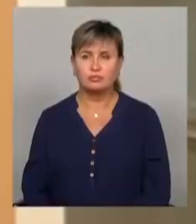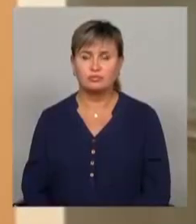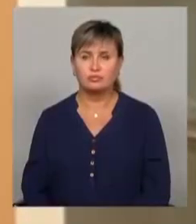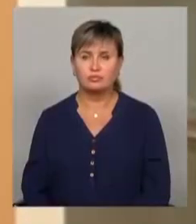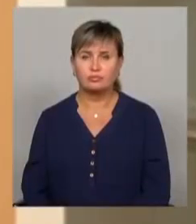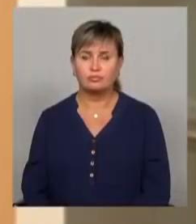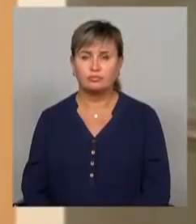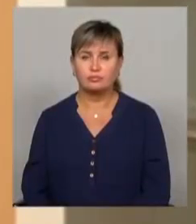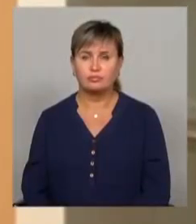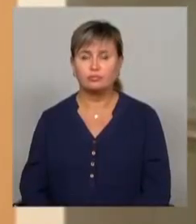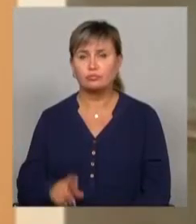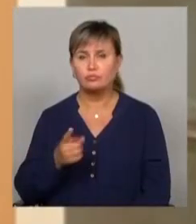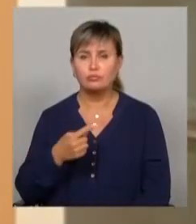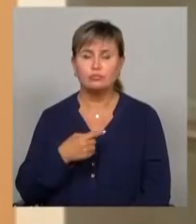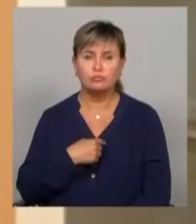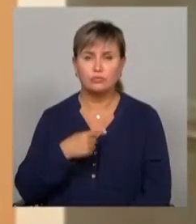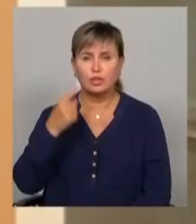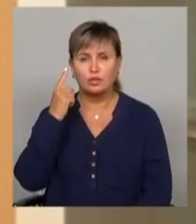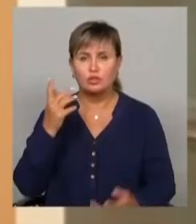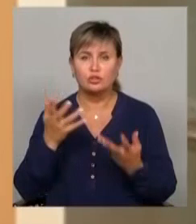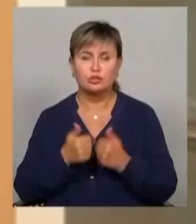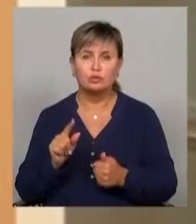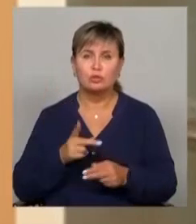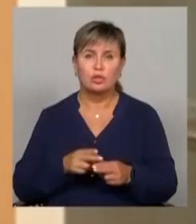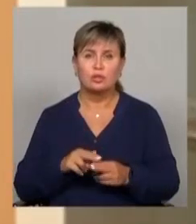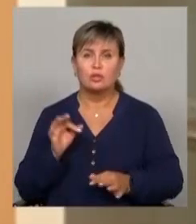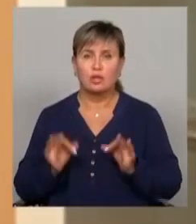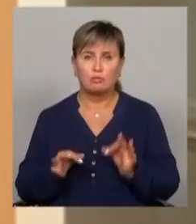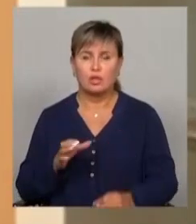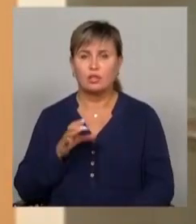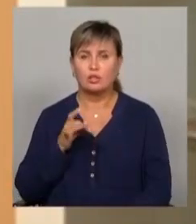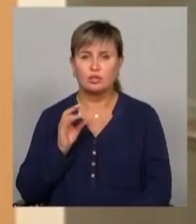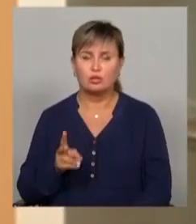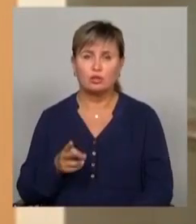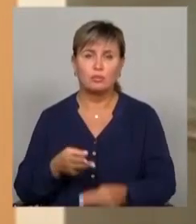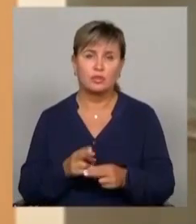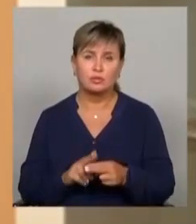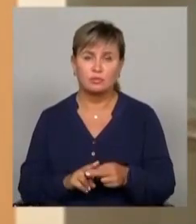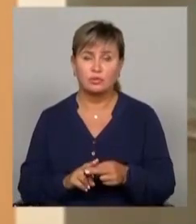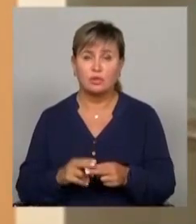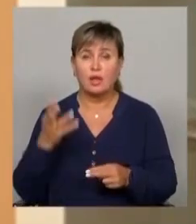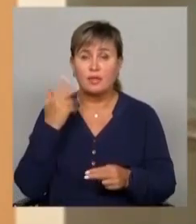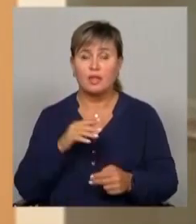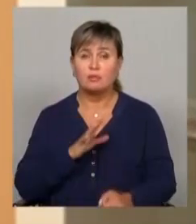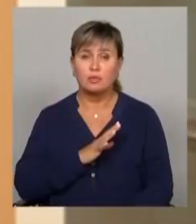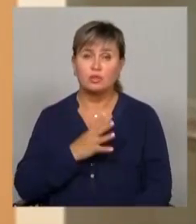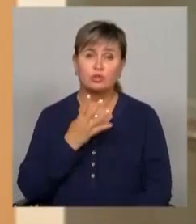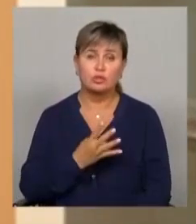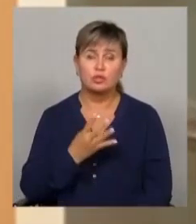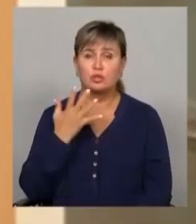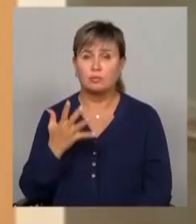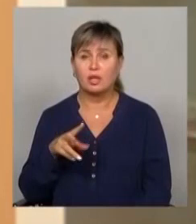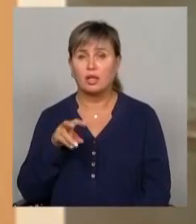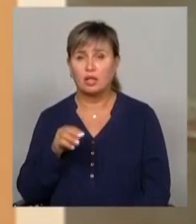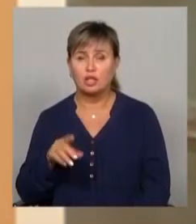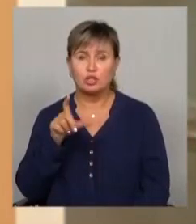Почему я считаю, что это нормальный срок? Потому что когда было 4-5 лет,